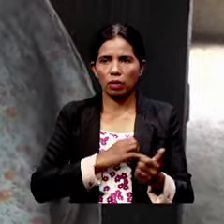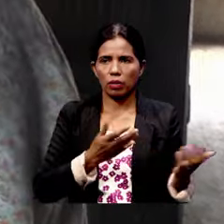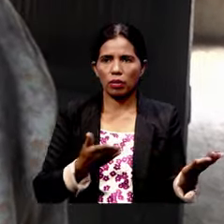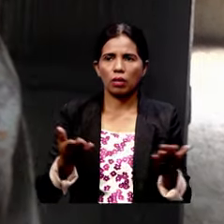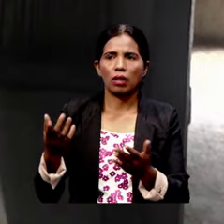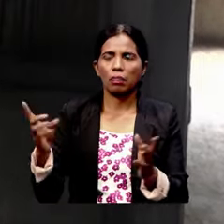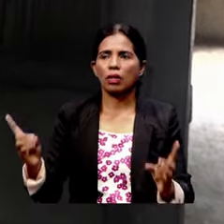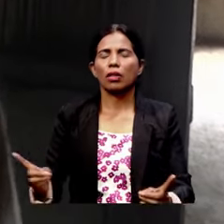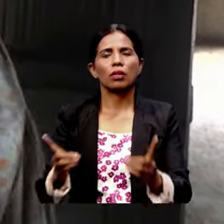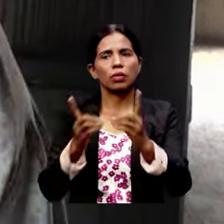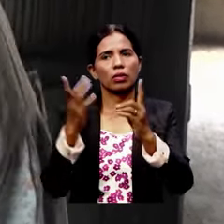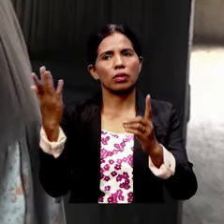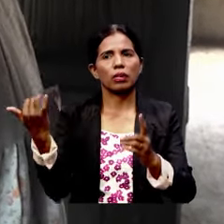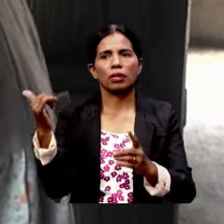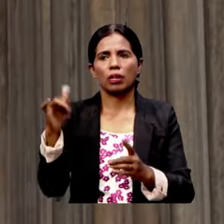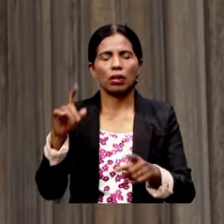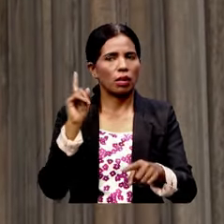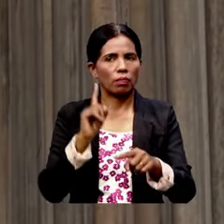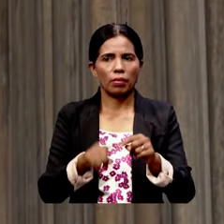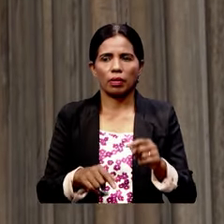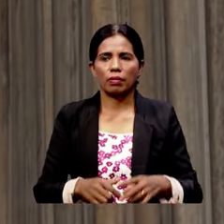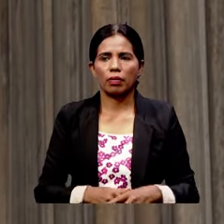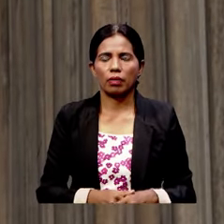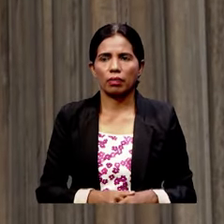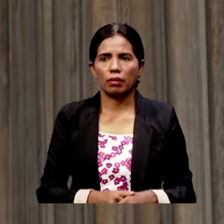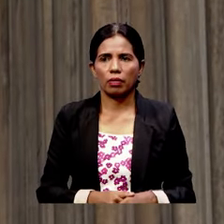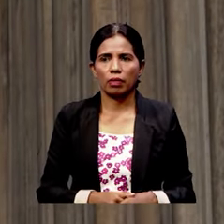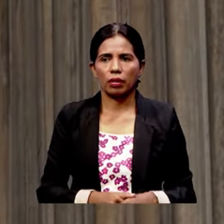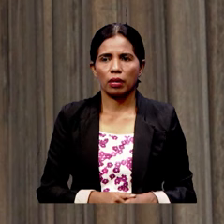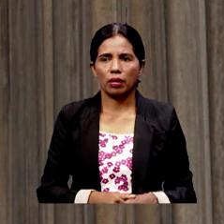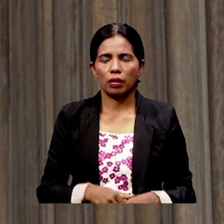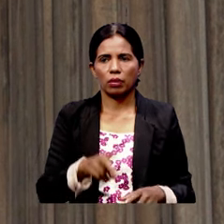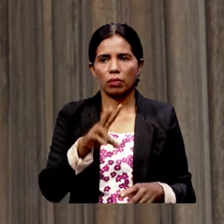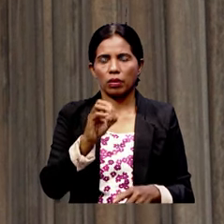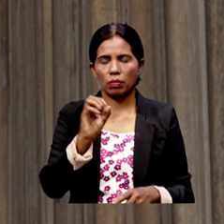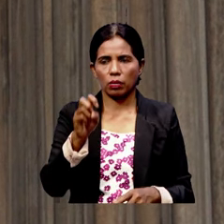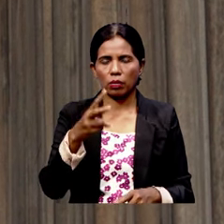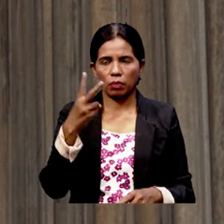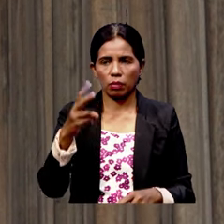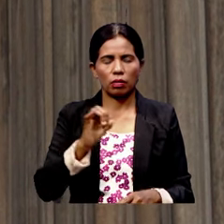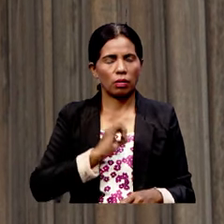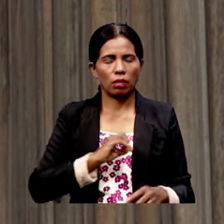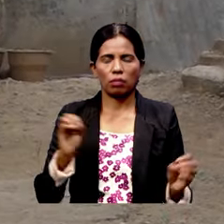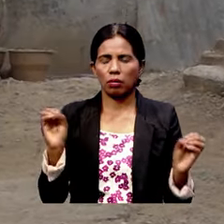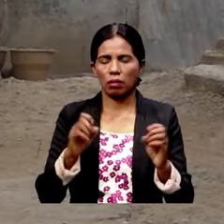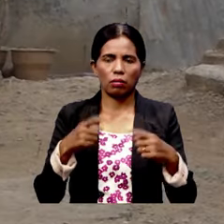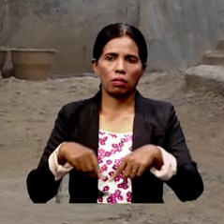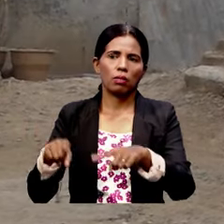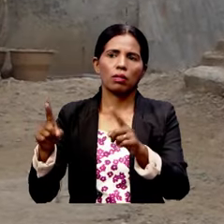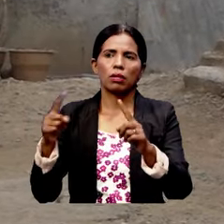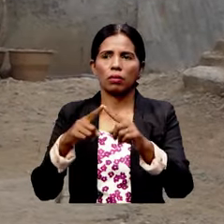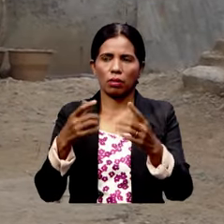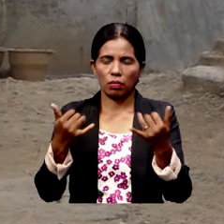duni hasori hene ba ser he ida ne lapele 2012 nebe ton hau semangat lahe tahun labat to